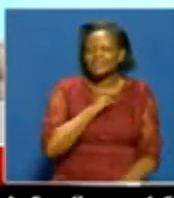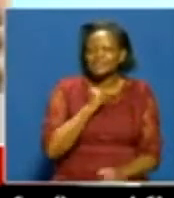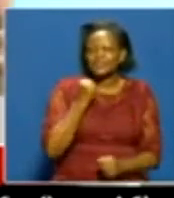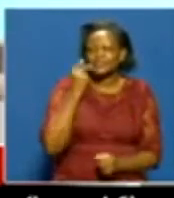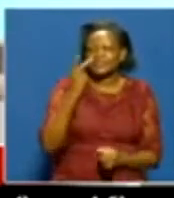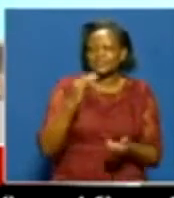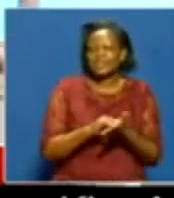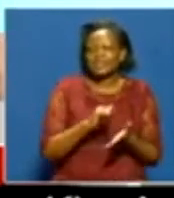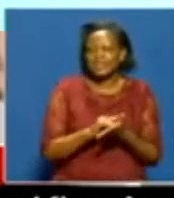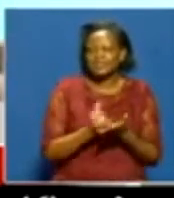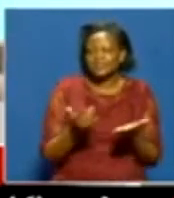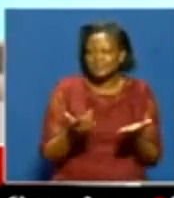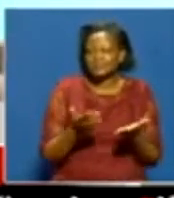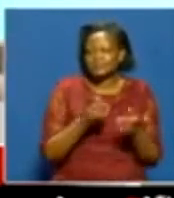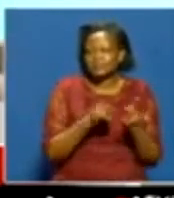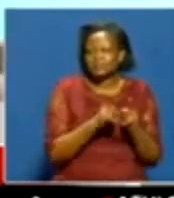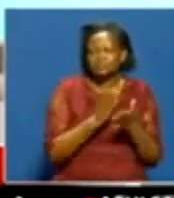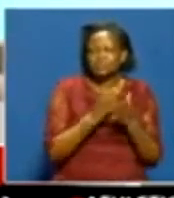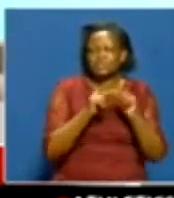ambavyo ni kama team.